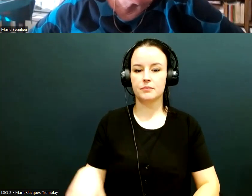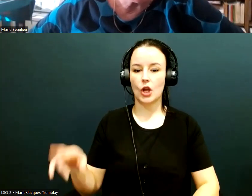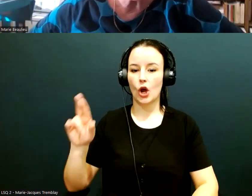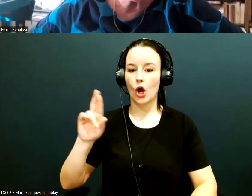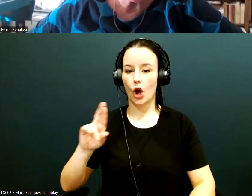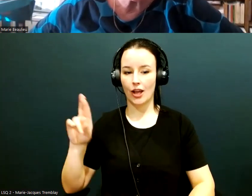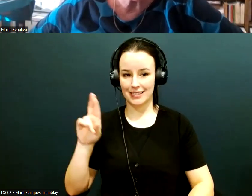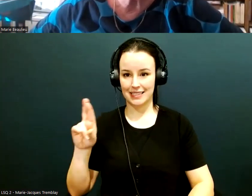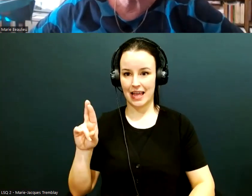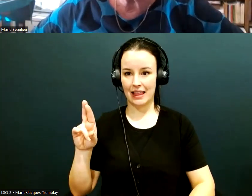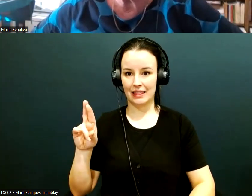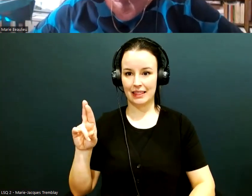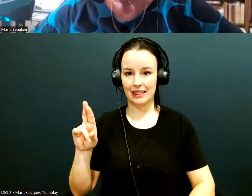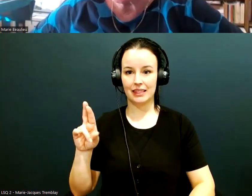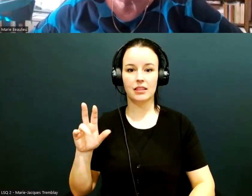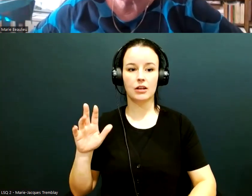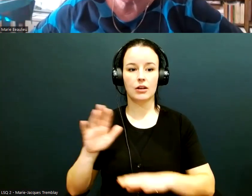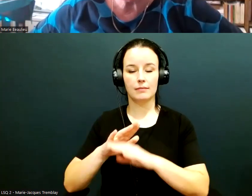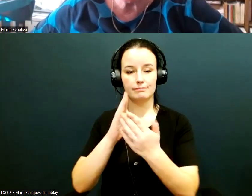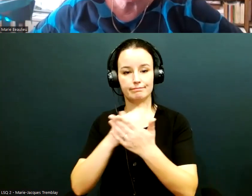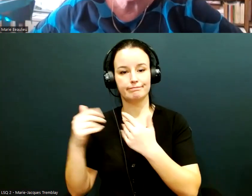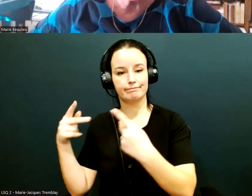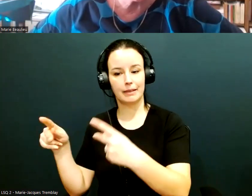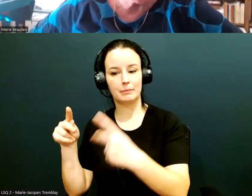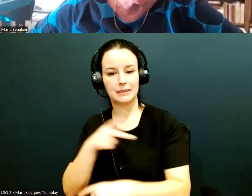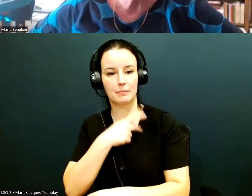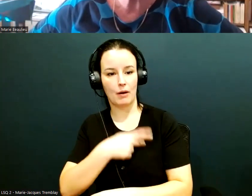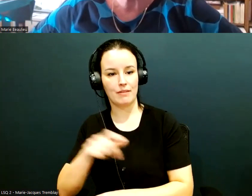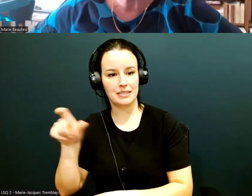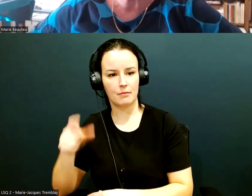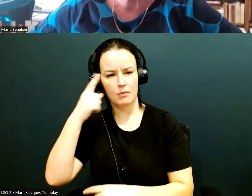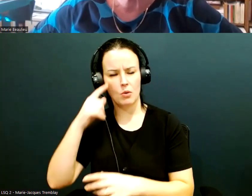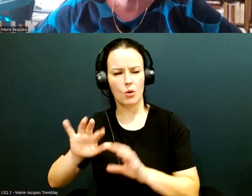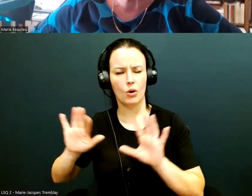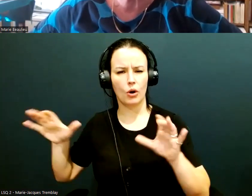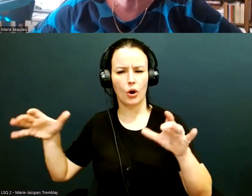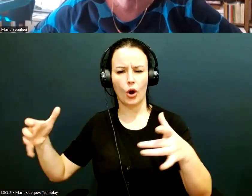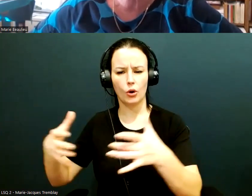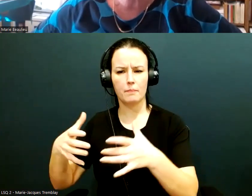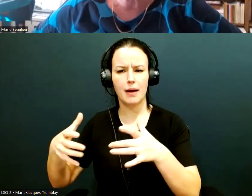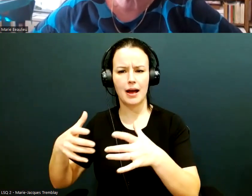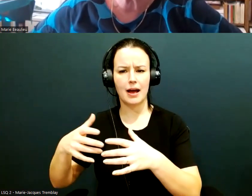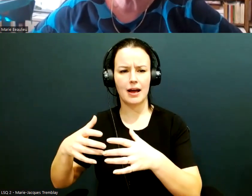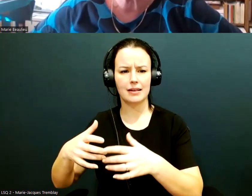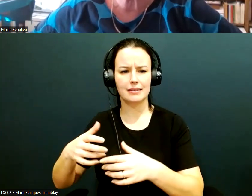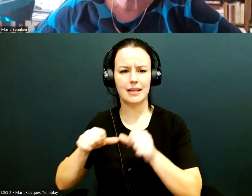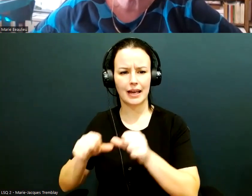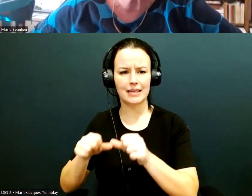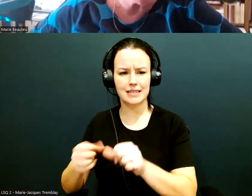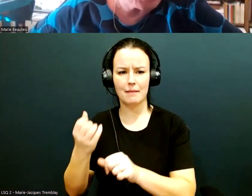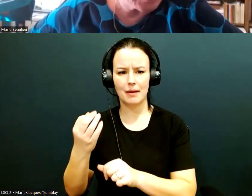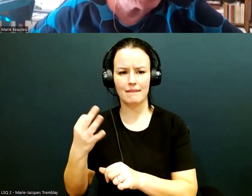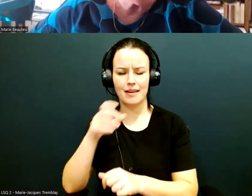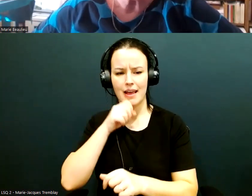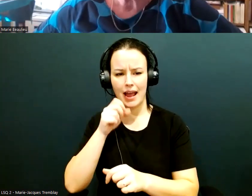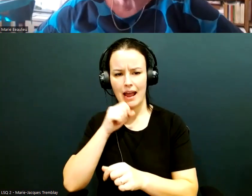travail extraordinaire pour le volet québécois pour qu'on puisse travailler avec le regroupement des résidences privées pour aînés, pour le faire connaître de